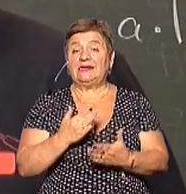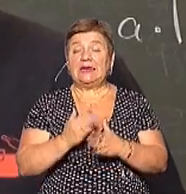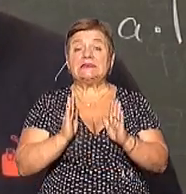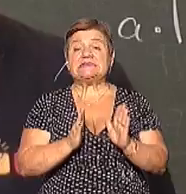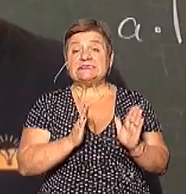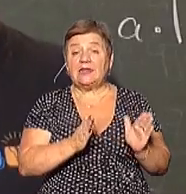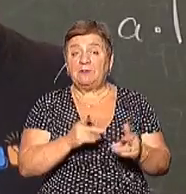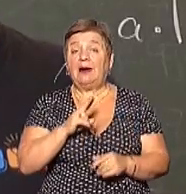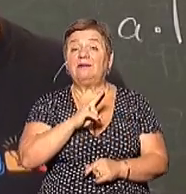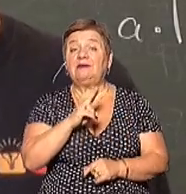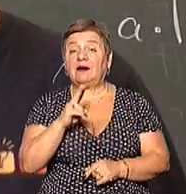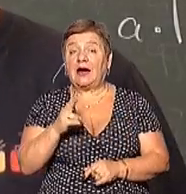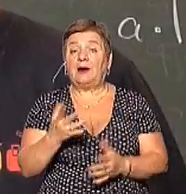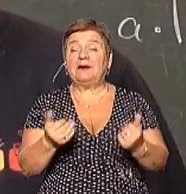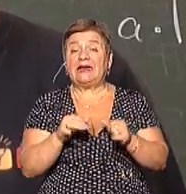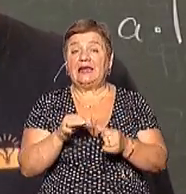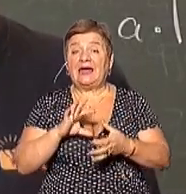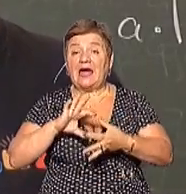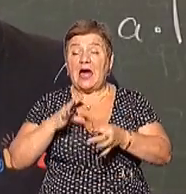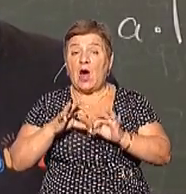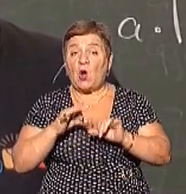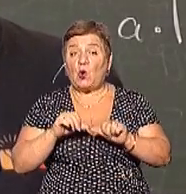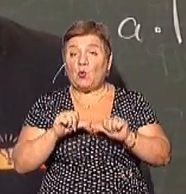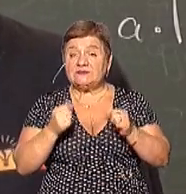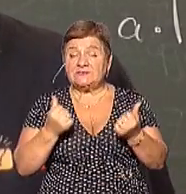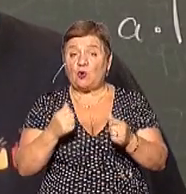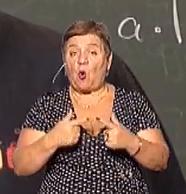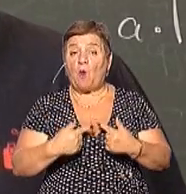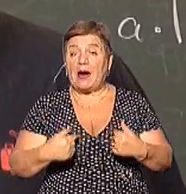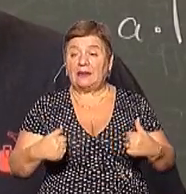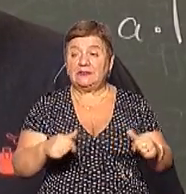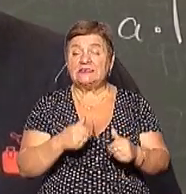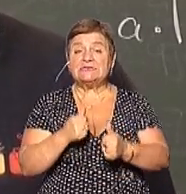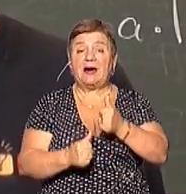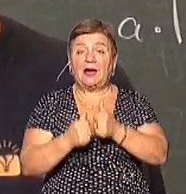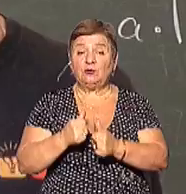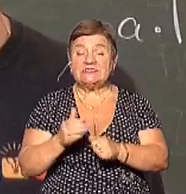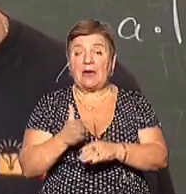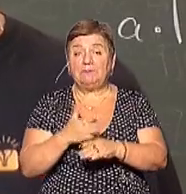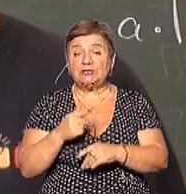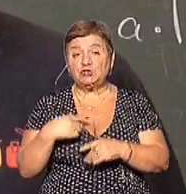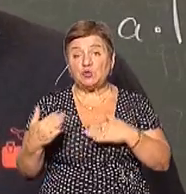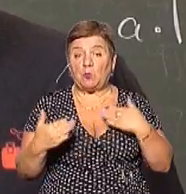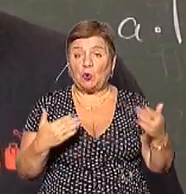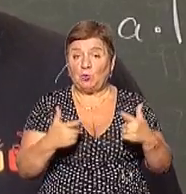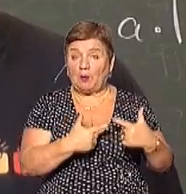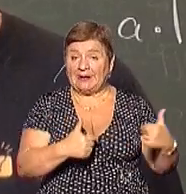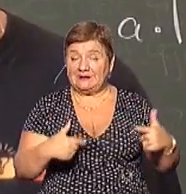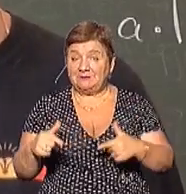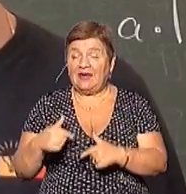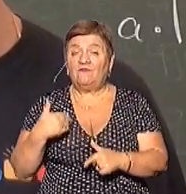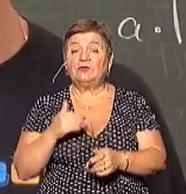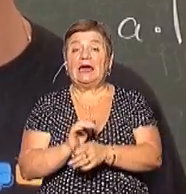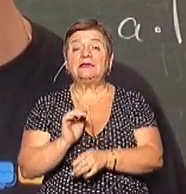система, яка бере розв'язок команди, вони поділені по командах, змагаються між собою, і кожна команда, коли розв'яже задачу, вона